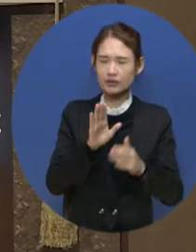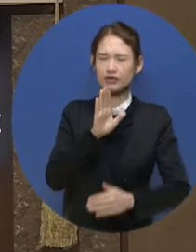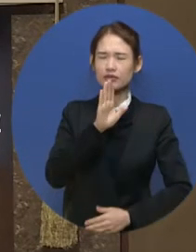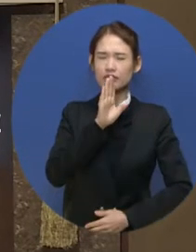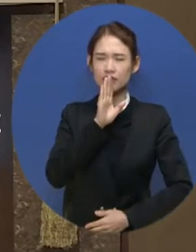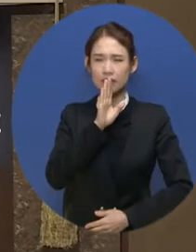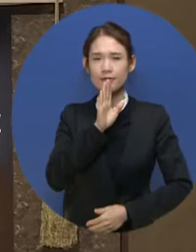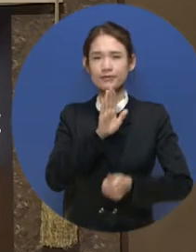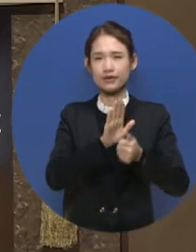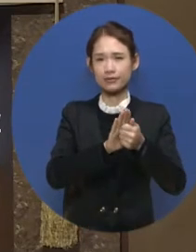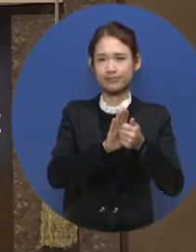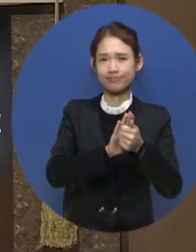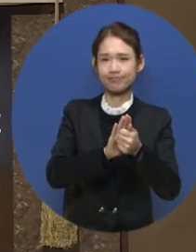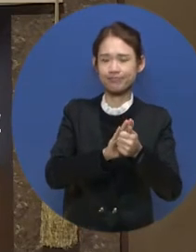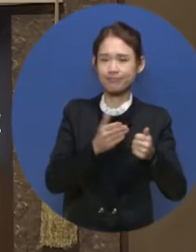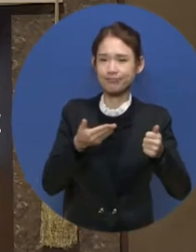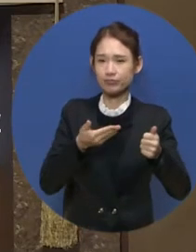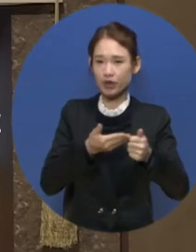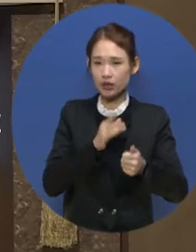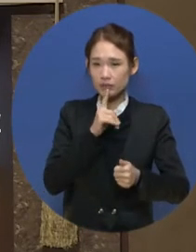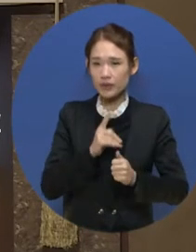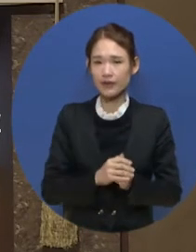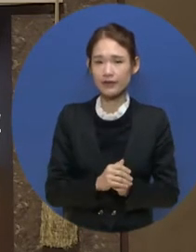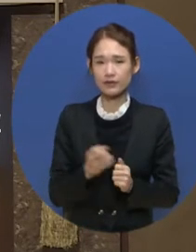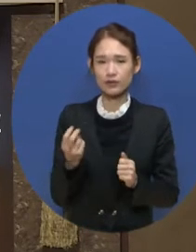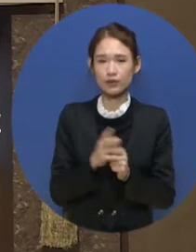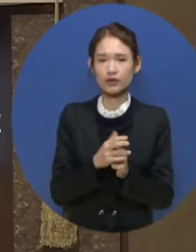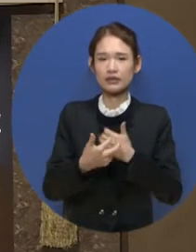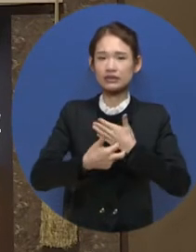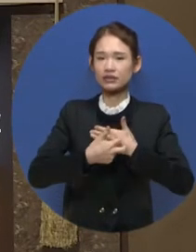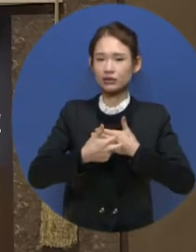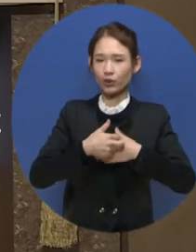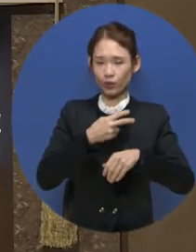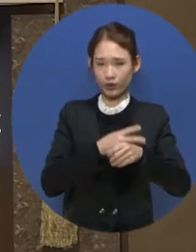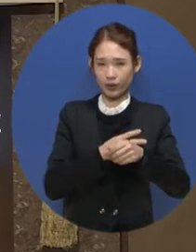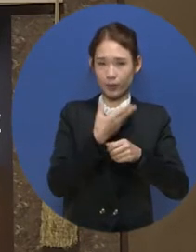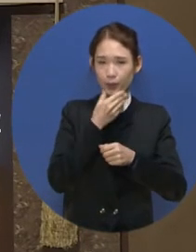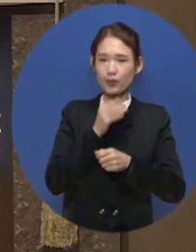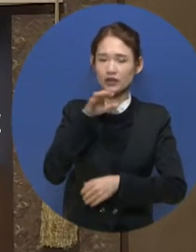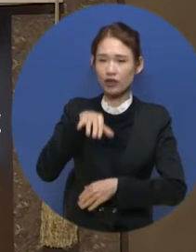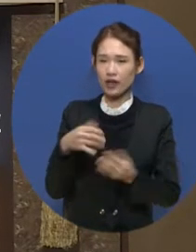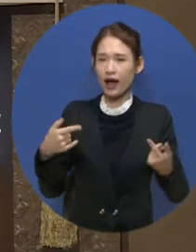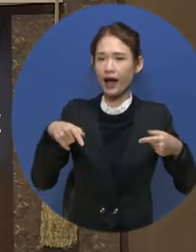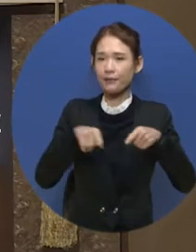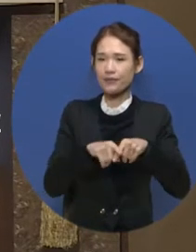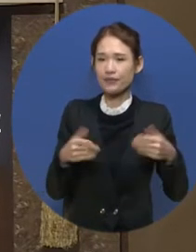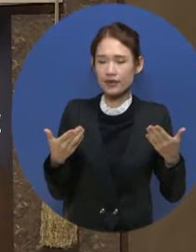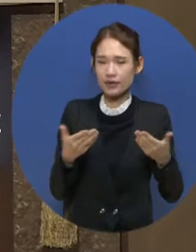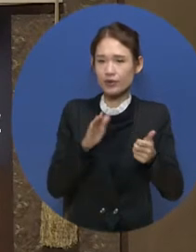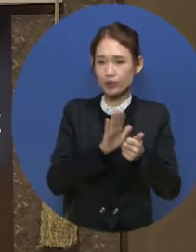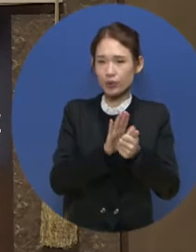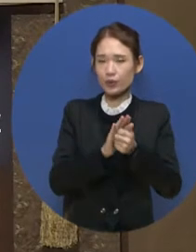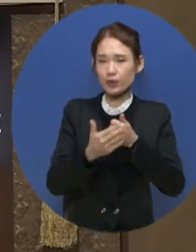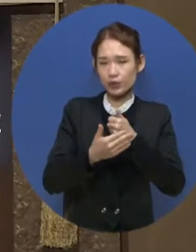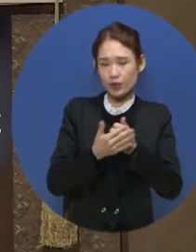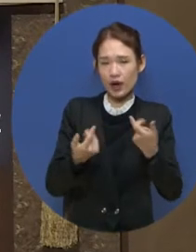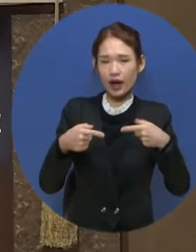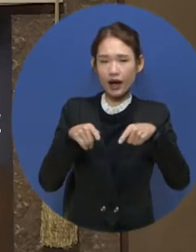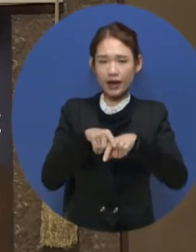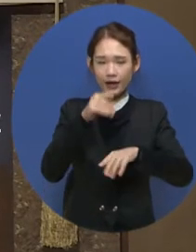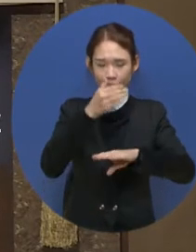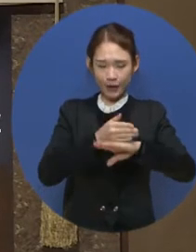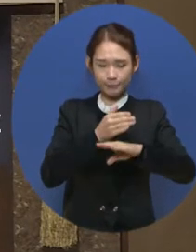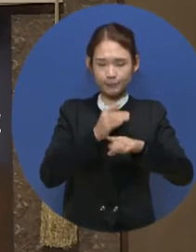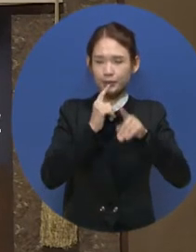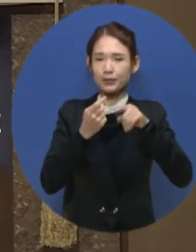의뢰 말씀을 좀 드리고 또 의료진과 복지 현장에서 함께 하고 있는 동료 분들께도 또 감사의